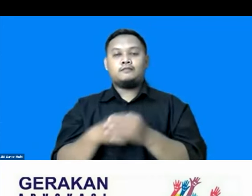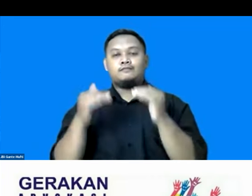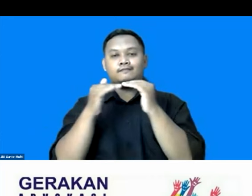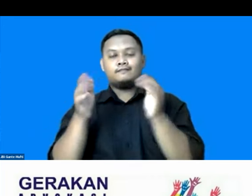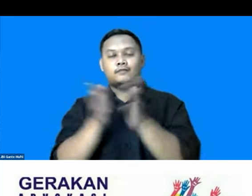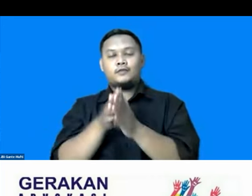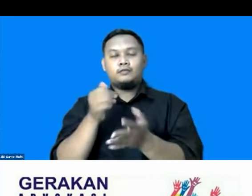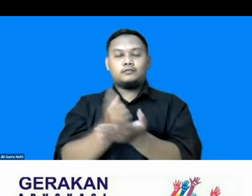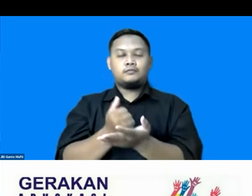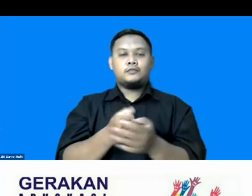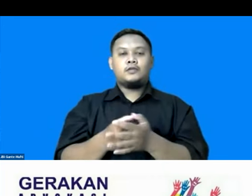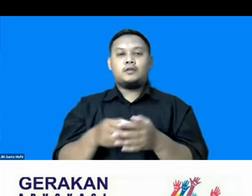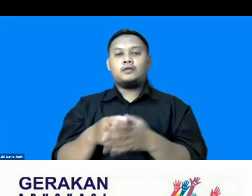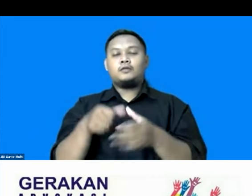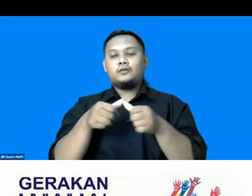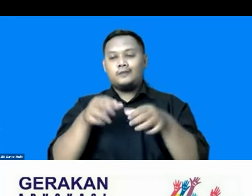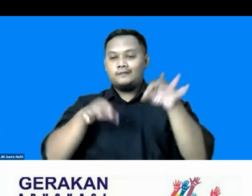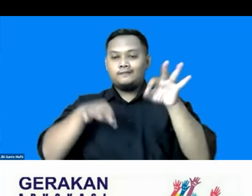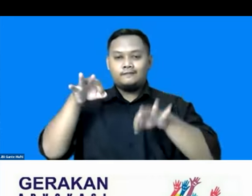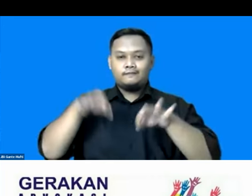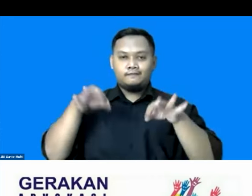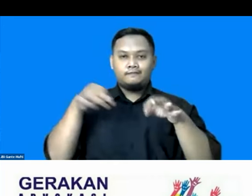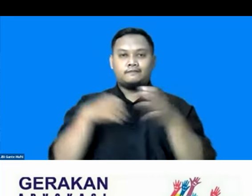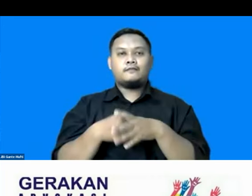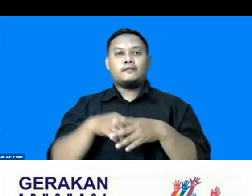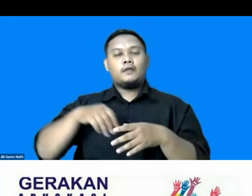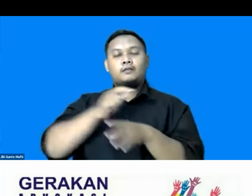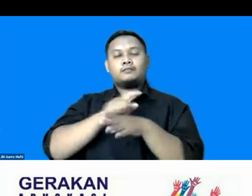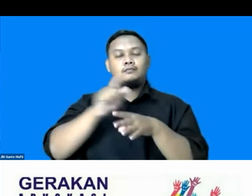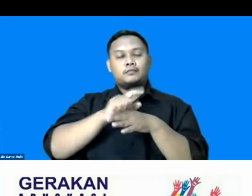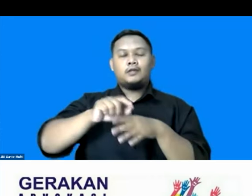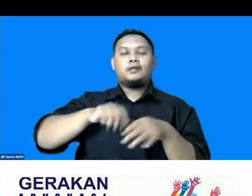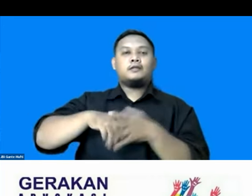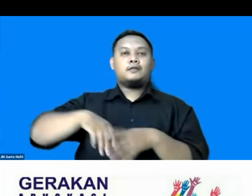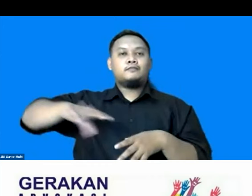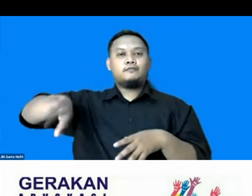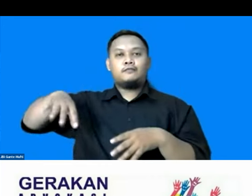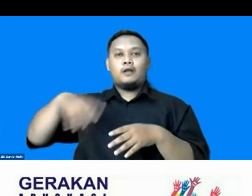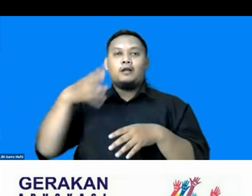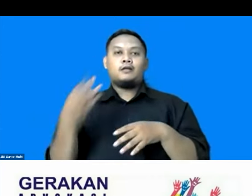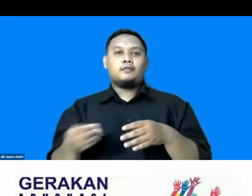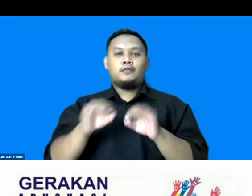Rights, koordinator dari pelatihan provinsi untuk desa inklusi